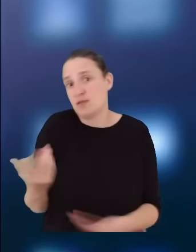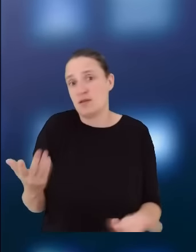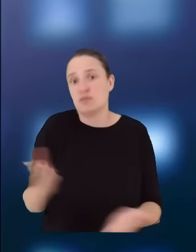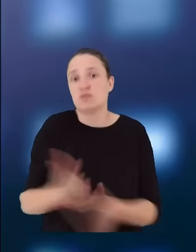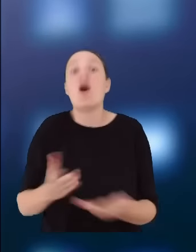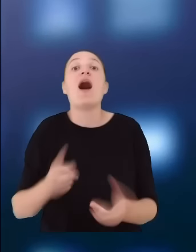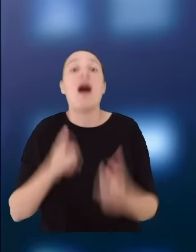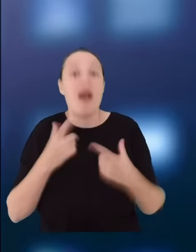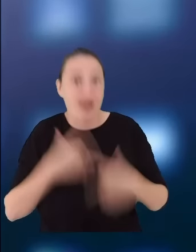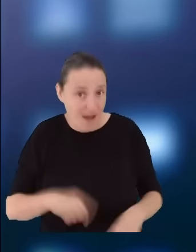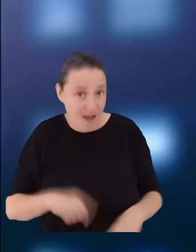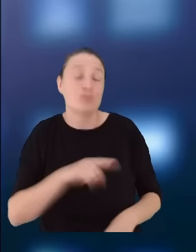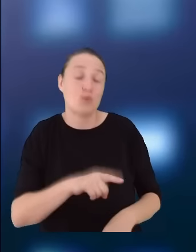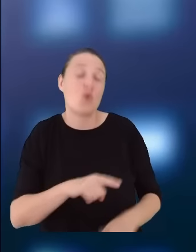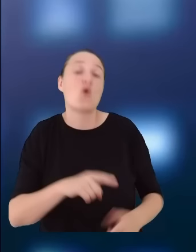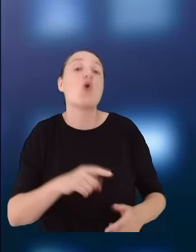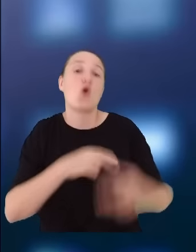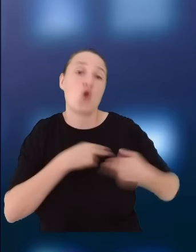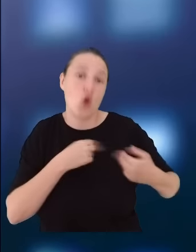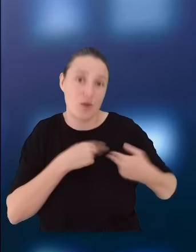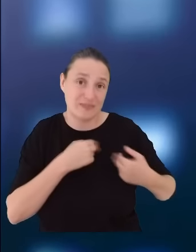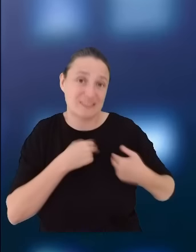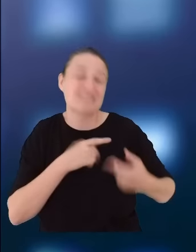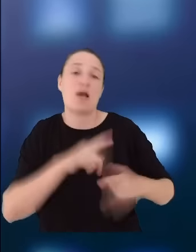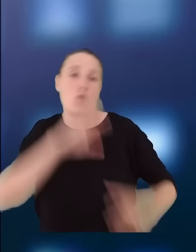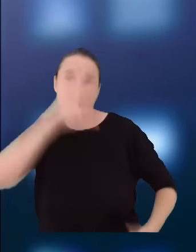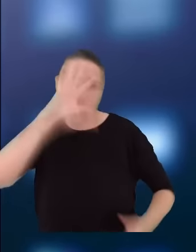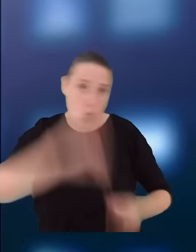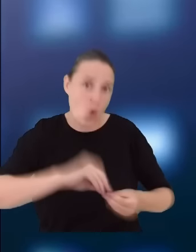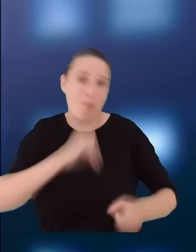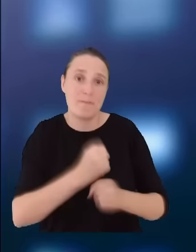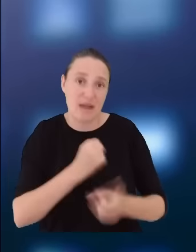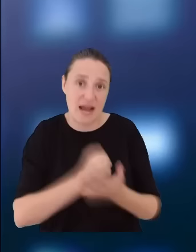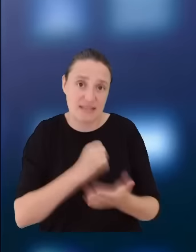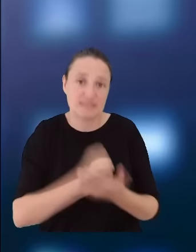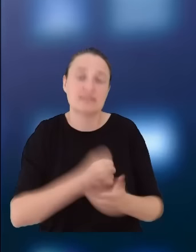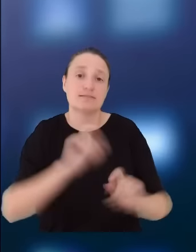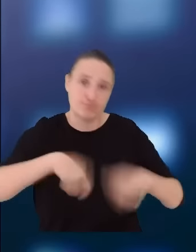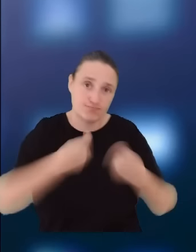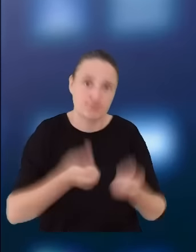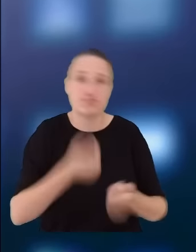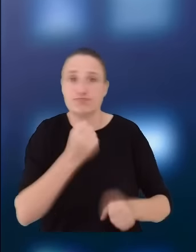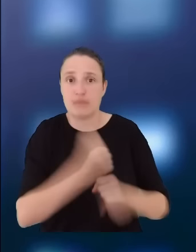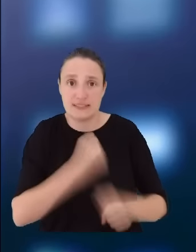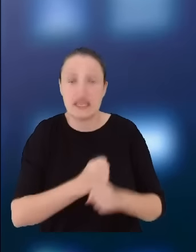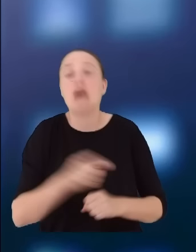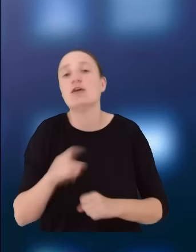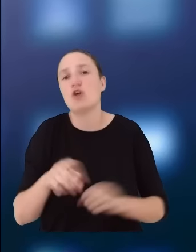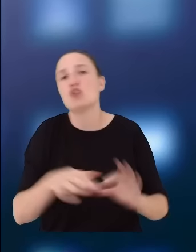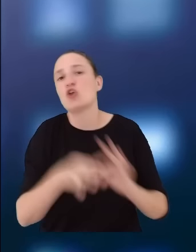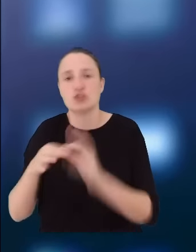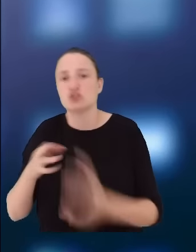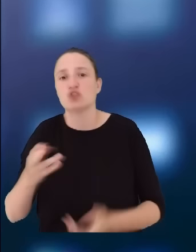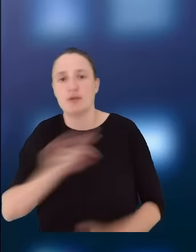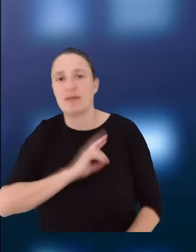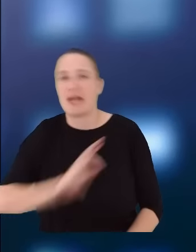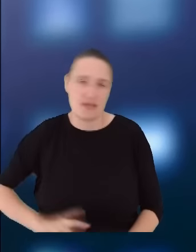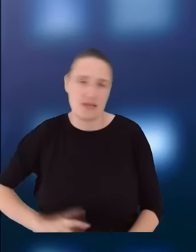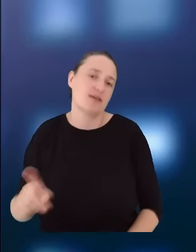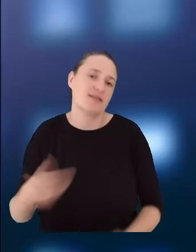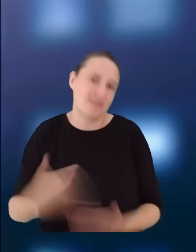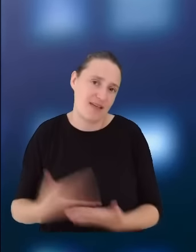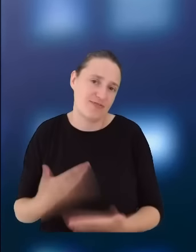komisji, które dotyczą prezesa Rady Ministrów, którego rządu, którego wspiera pan marszałek Hołownia.